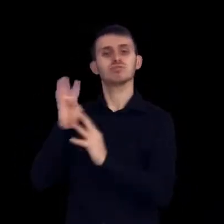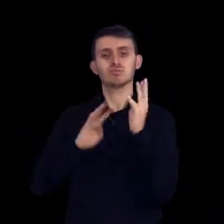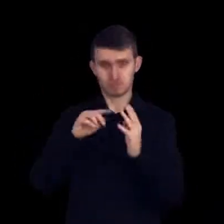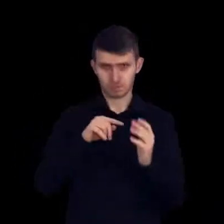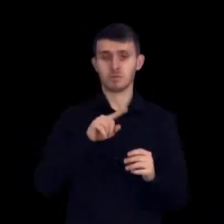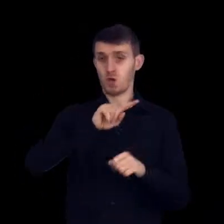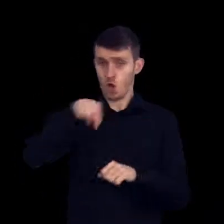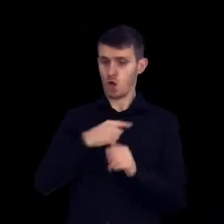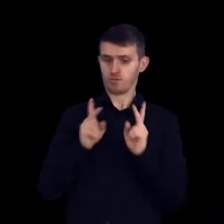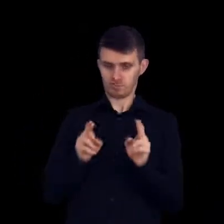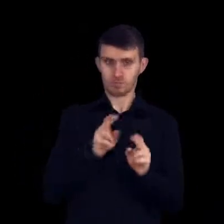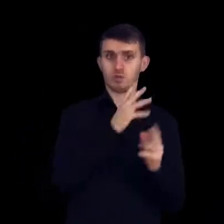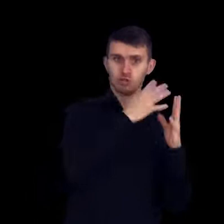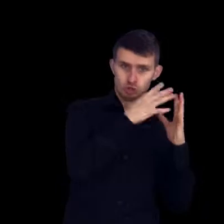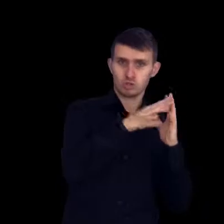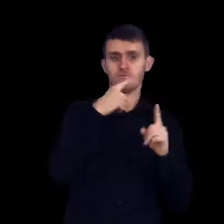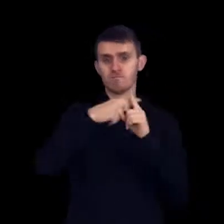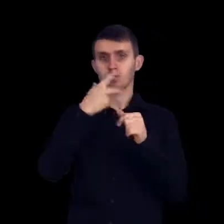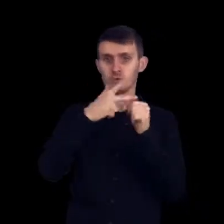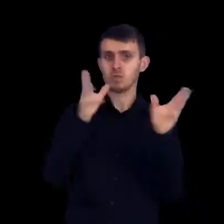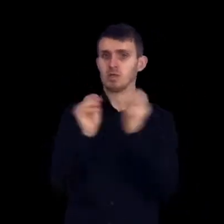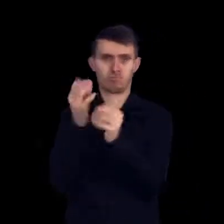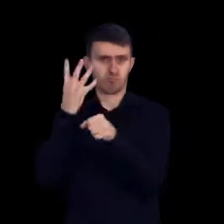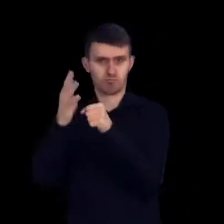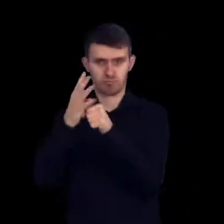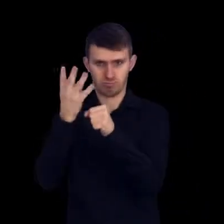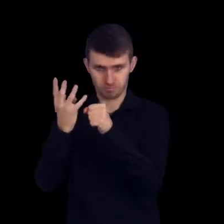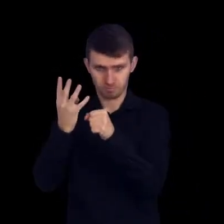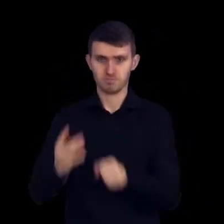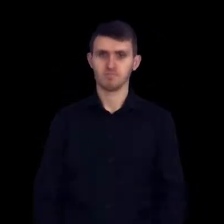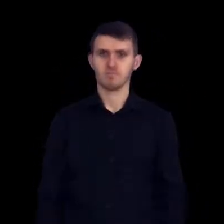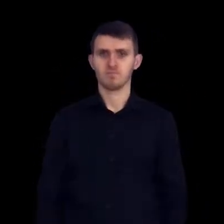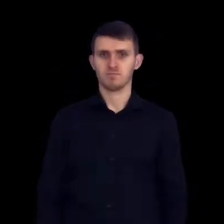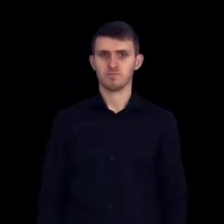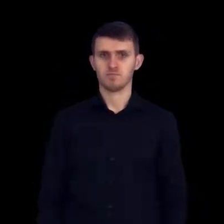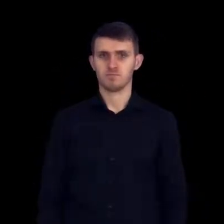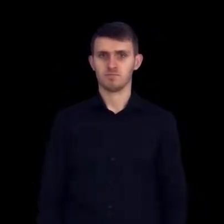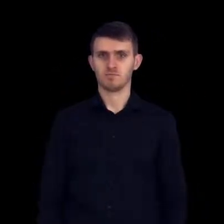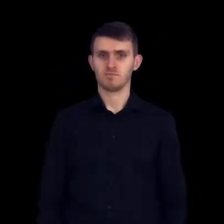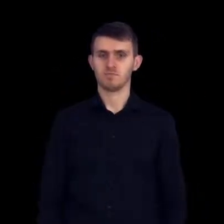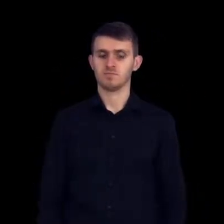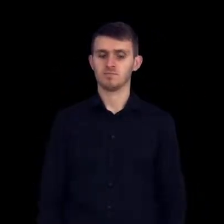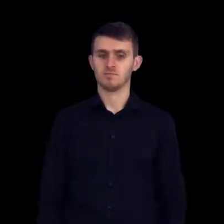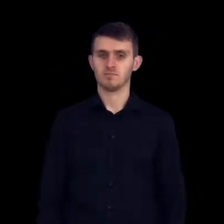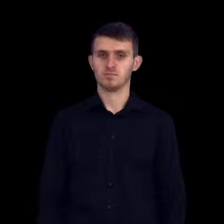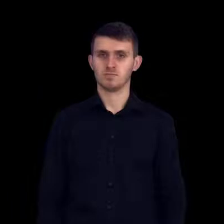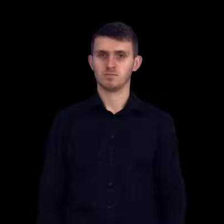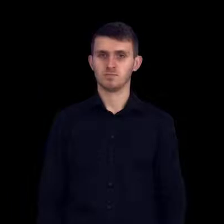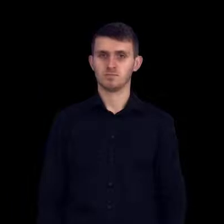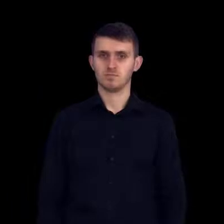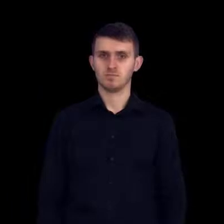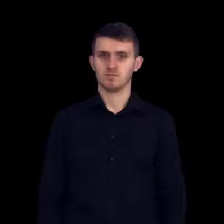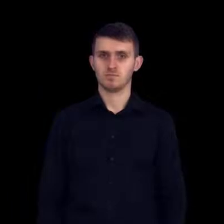30 bo tyle dostałem napiwków w ciągu tej godziny zatem to będzie równe 40 napiszę to na